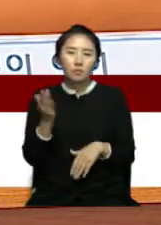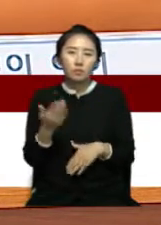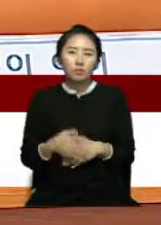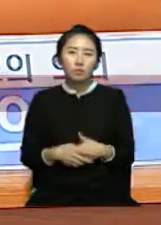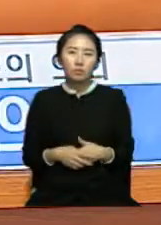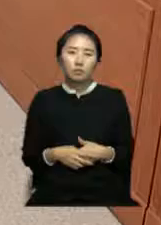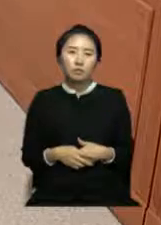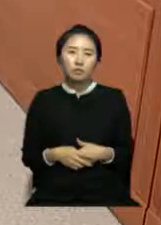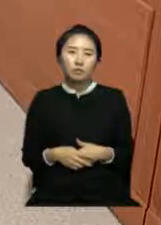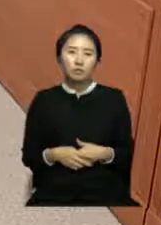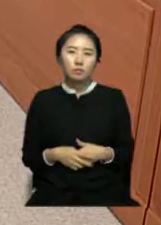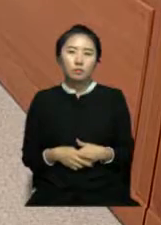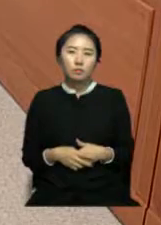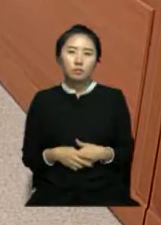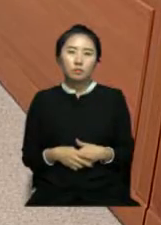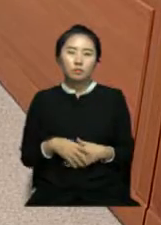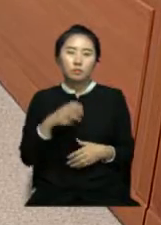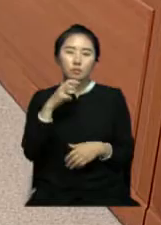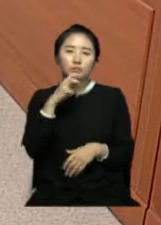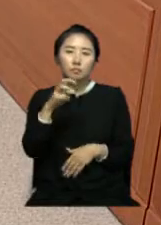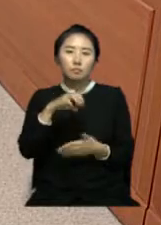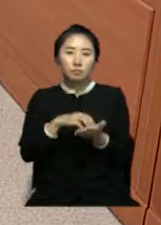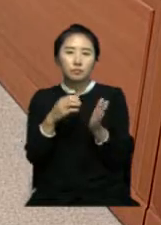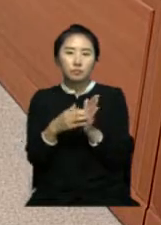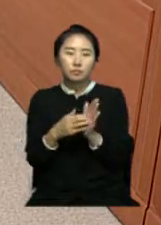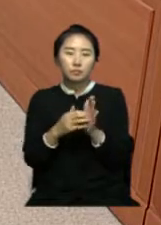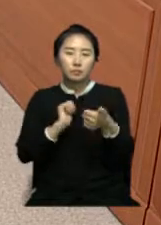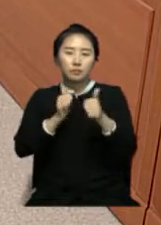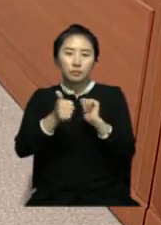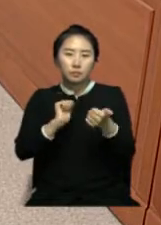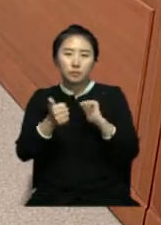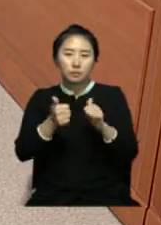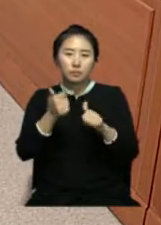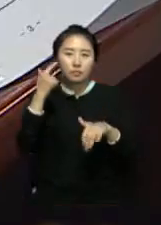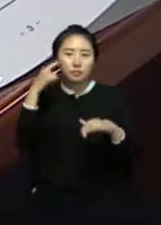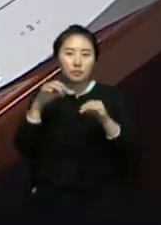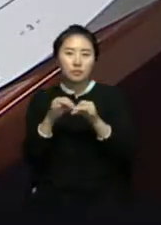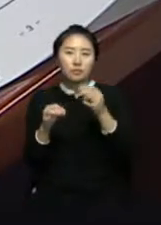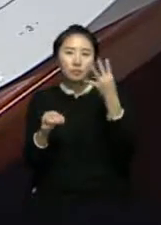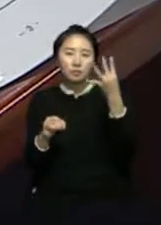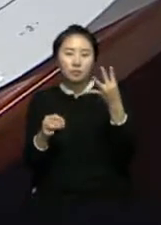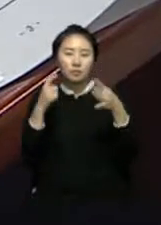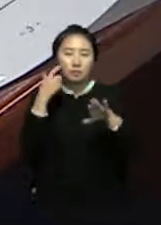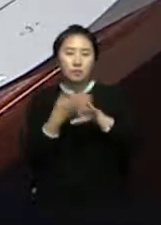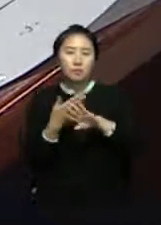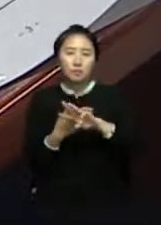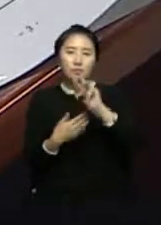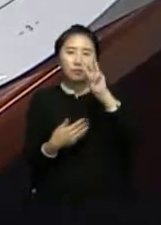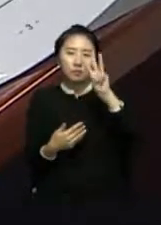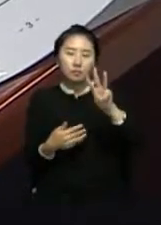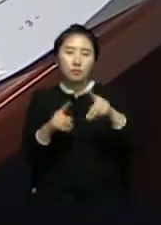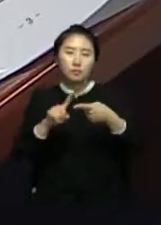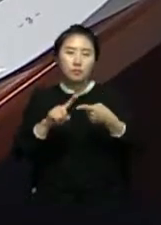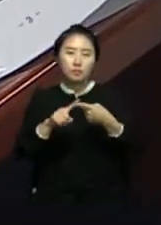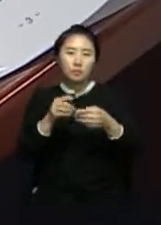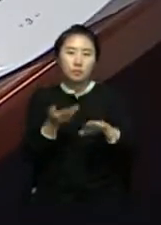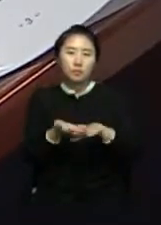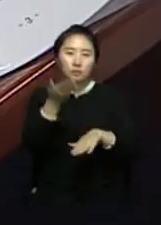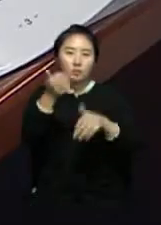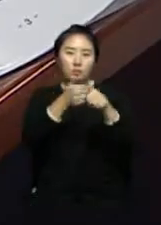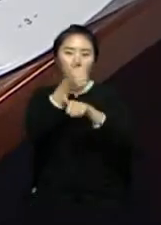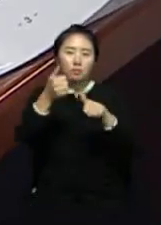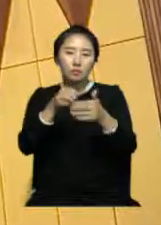제정에는 반대합니다. 30여 분의 찬반 토론 끝에 찬성 4표, 반대 3표로 이 조례안은